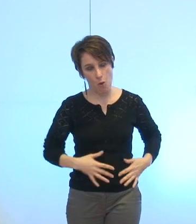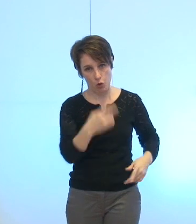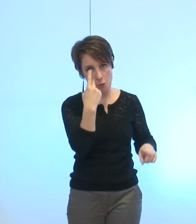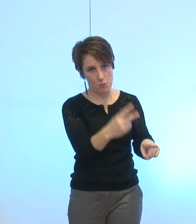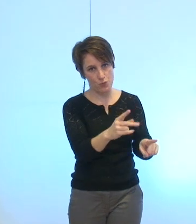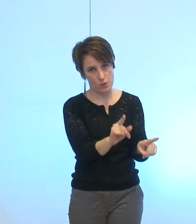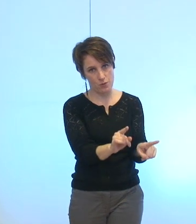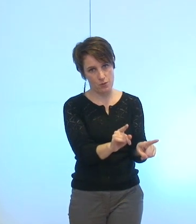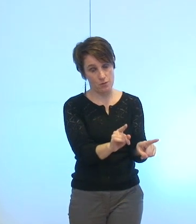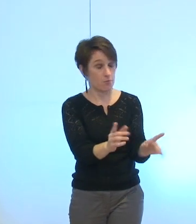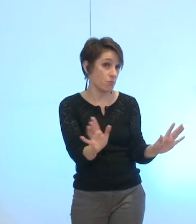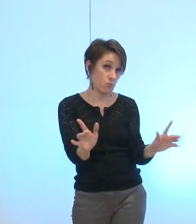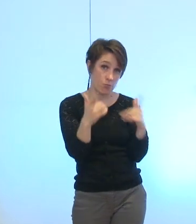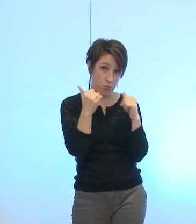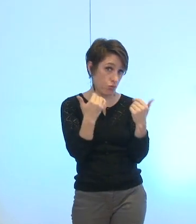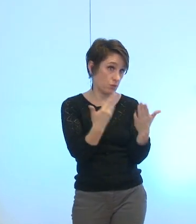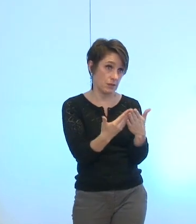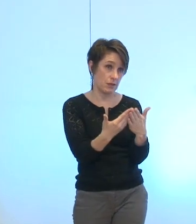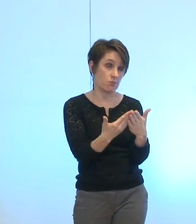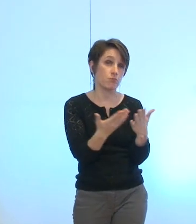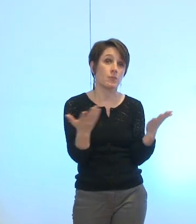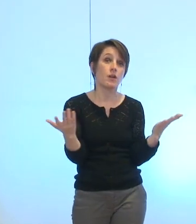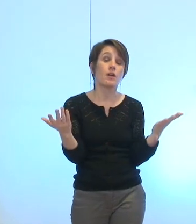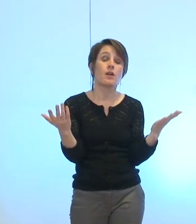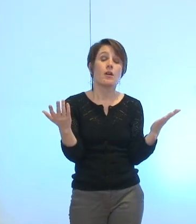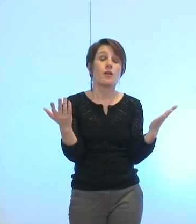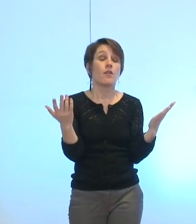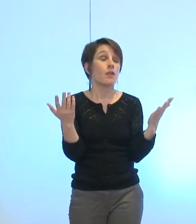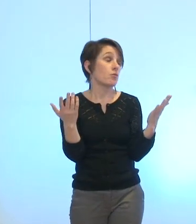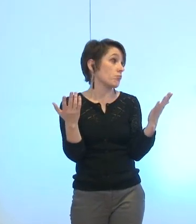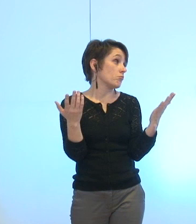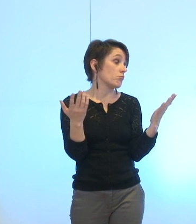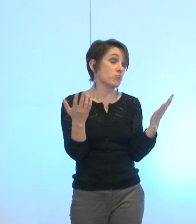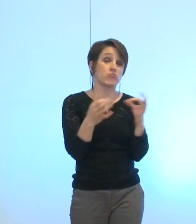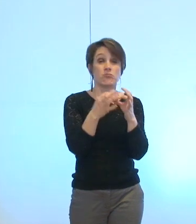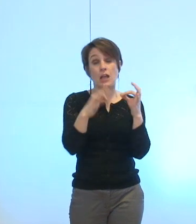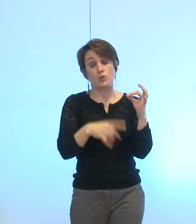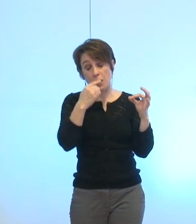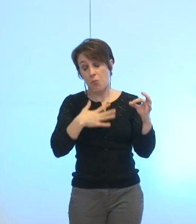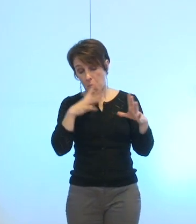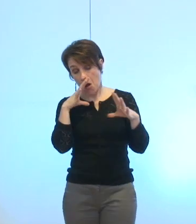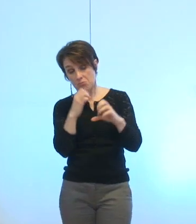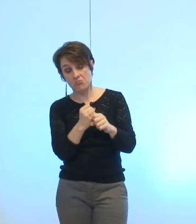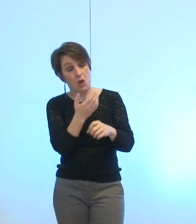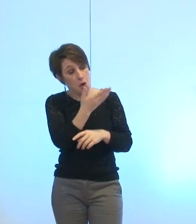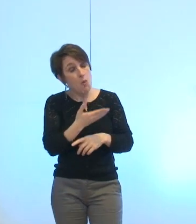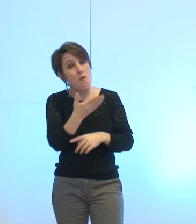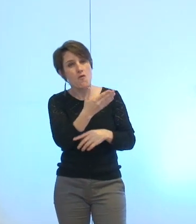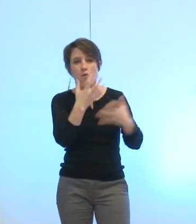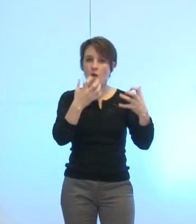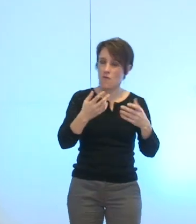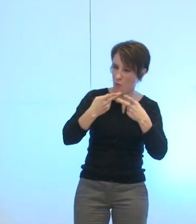comportement au fond vous avez voulu donner une grande leçon de finances publi